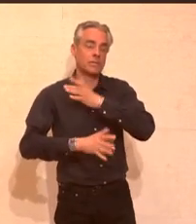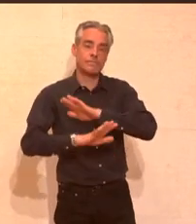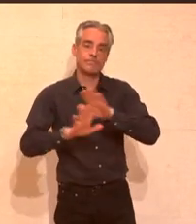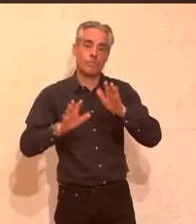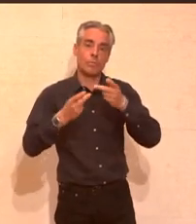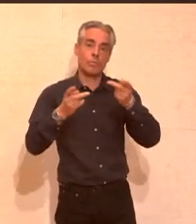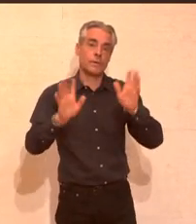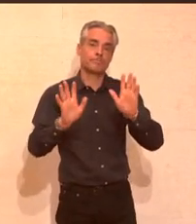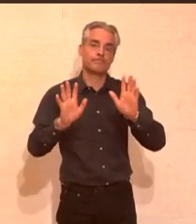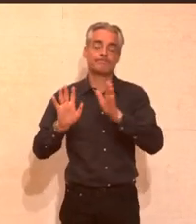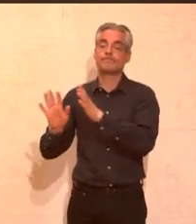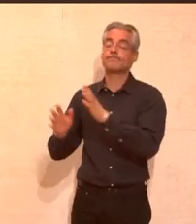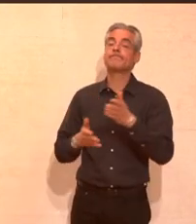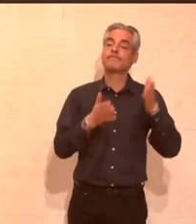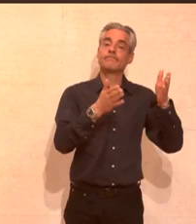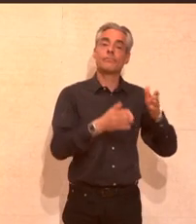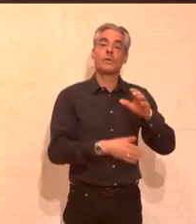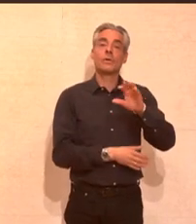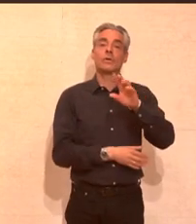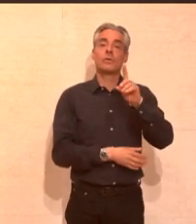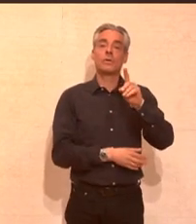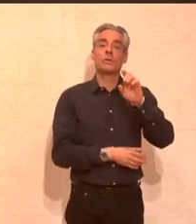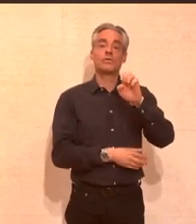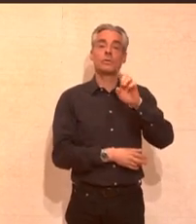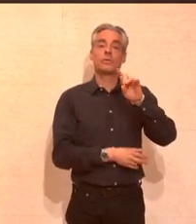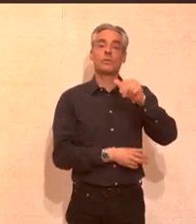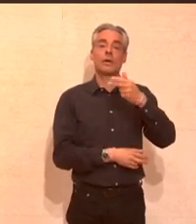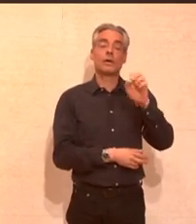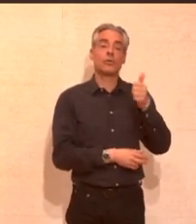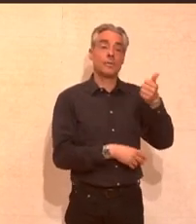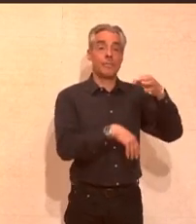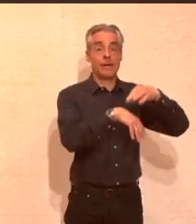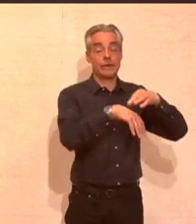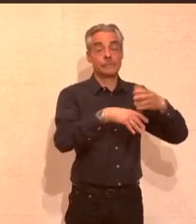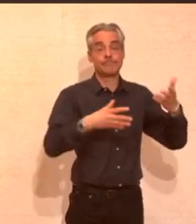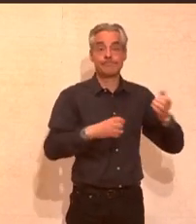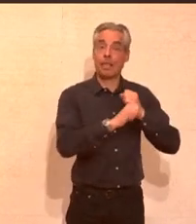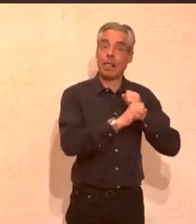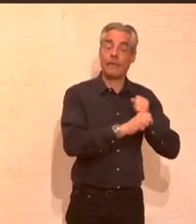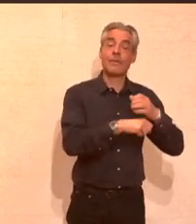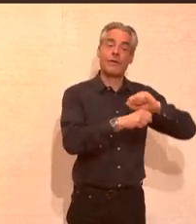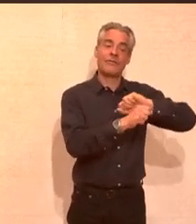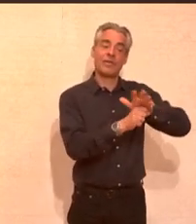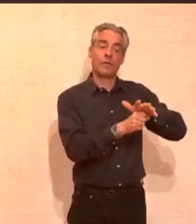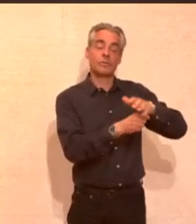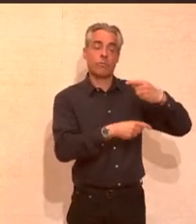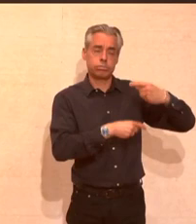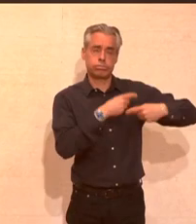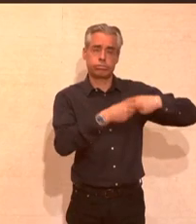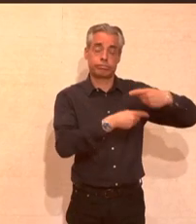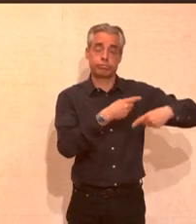parole publique, et Stanislas Dehaene qui, lui, est souffrant de ce virus qui n'en finit